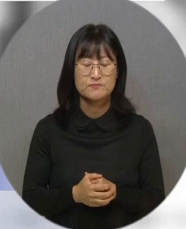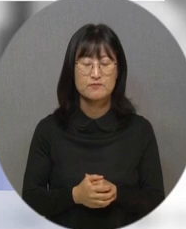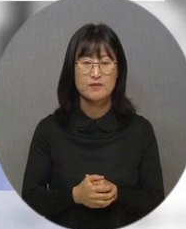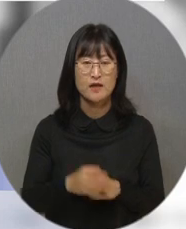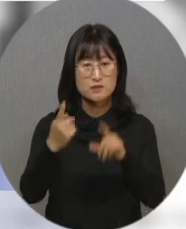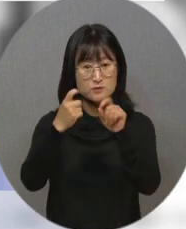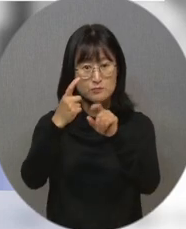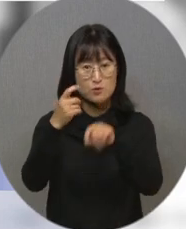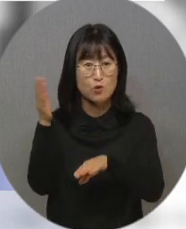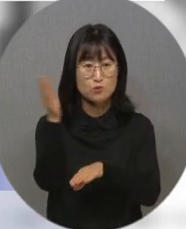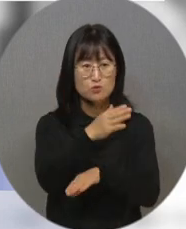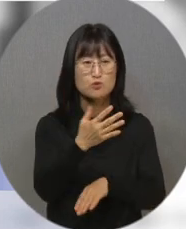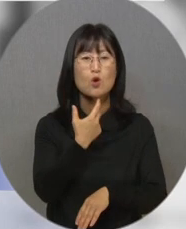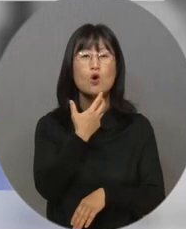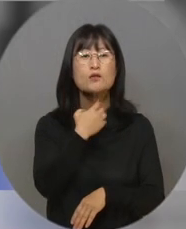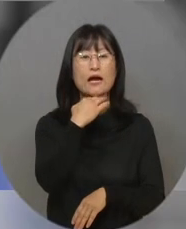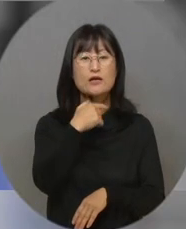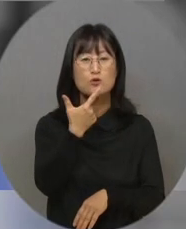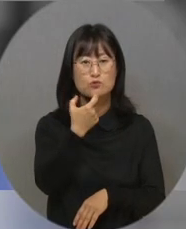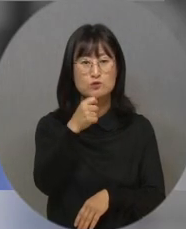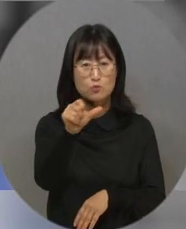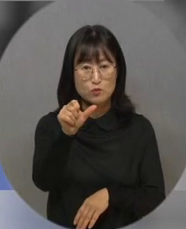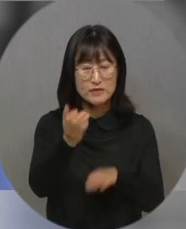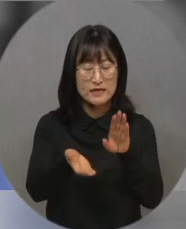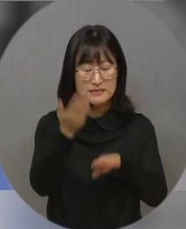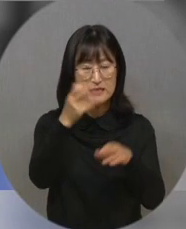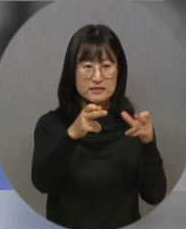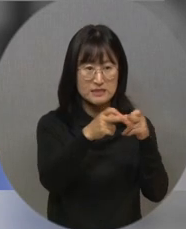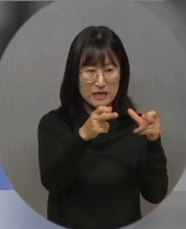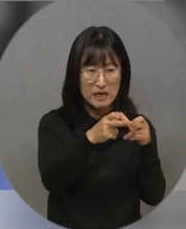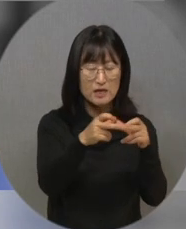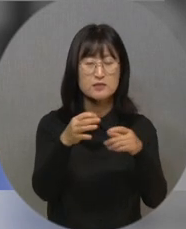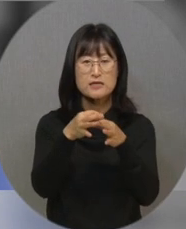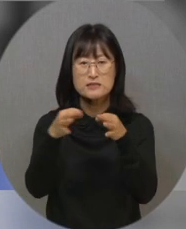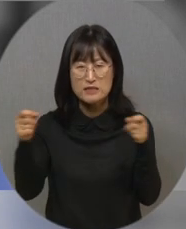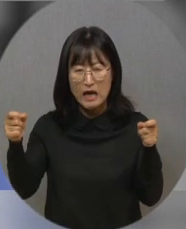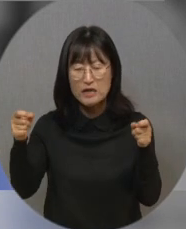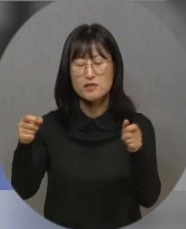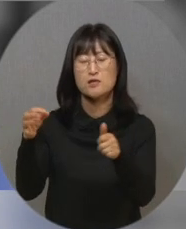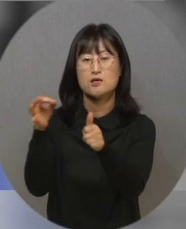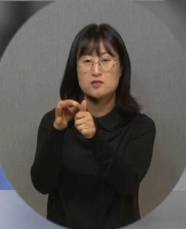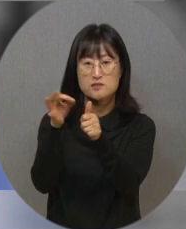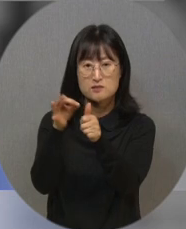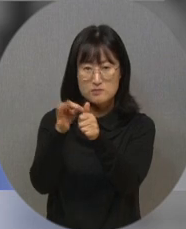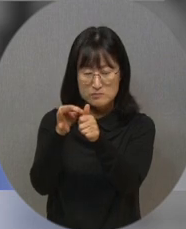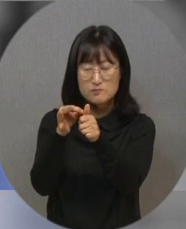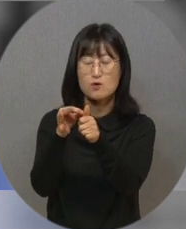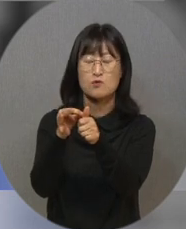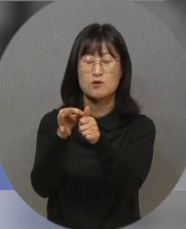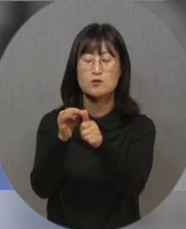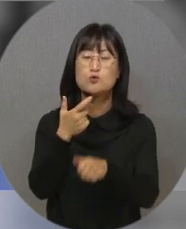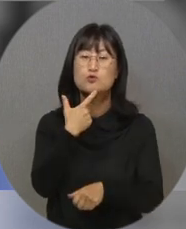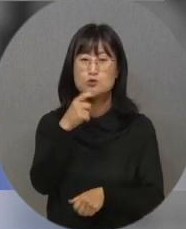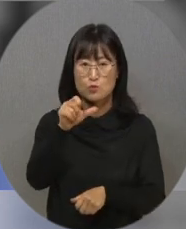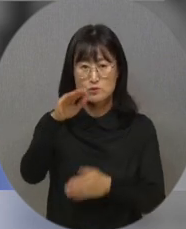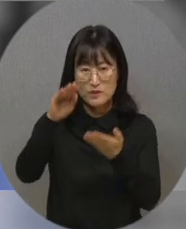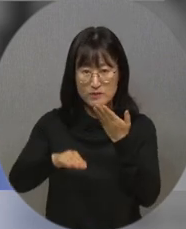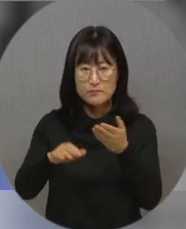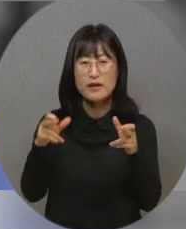11월부터 만 65세 이상 장애인과 장기 요양 급을 수급받는 만 65세미만